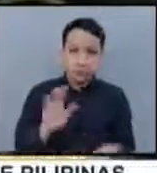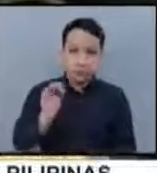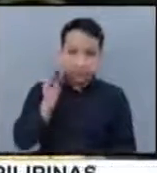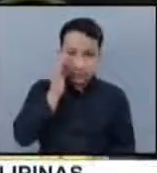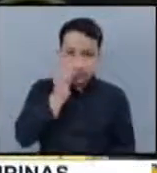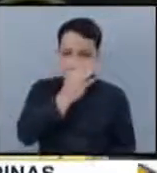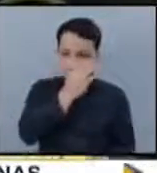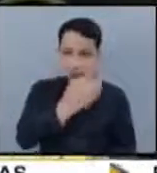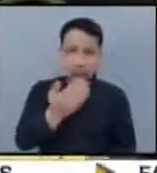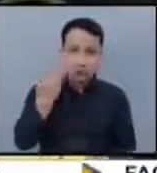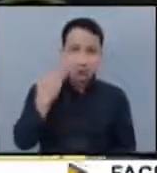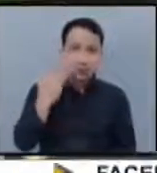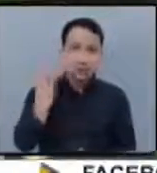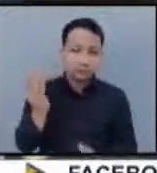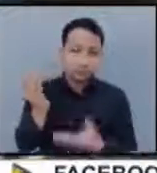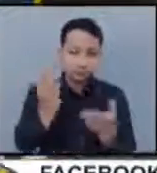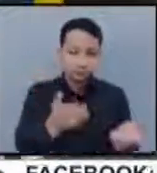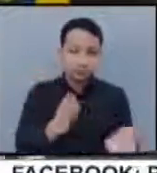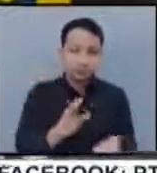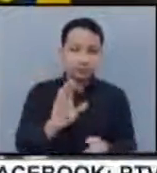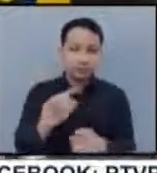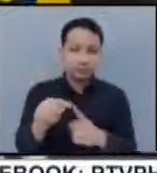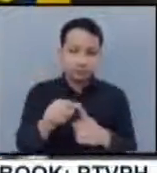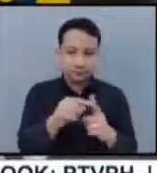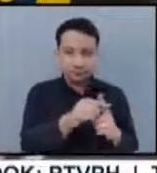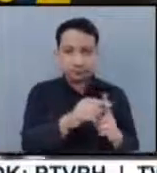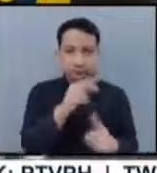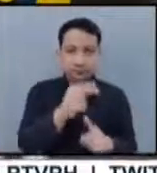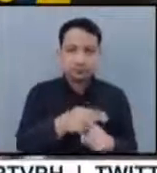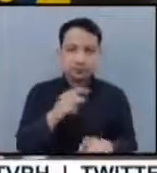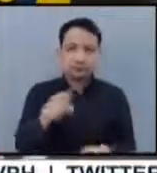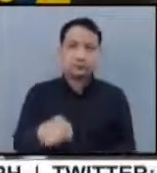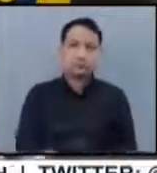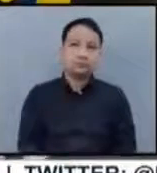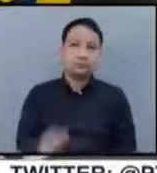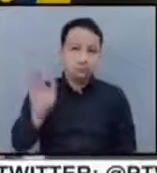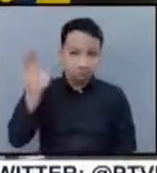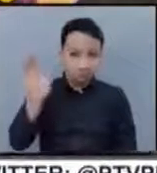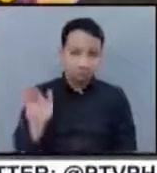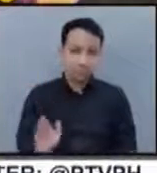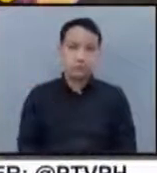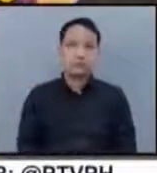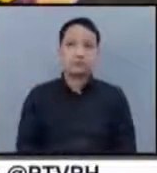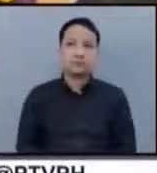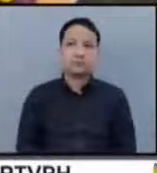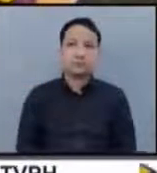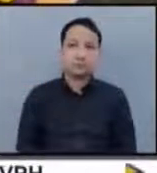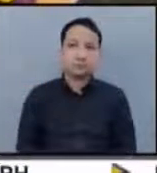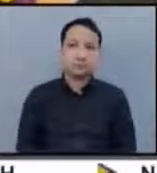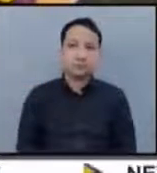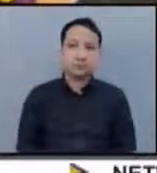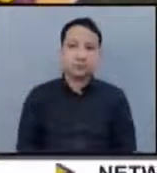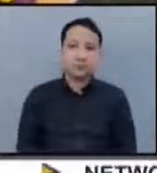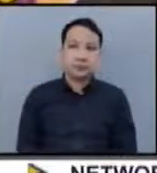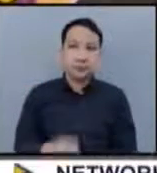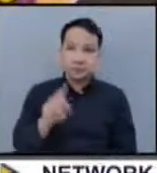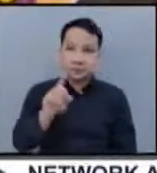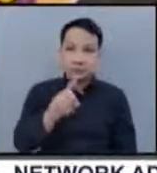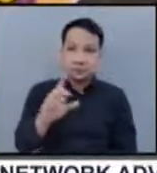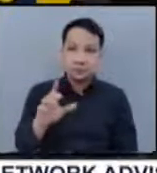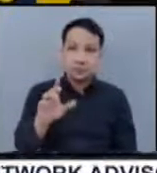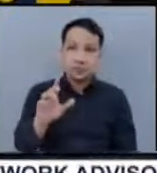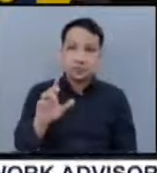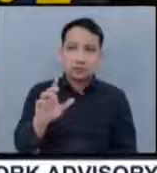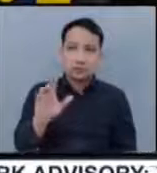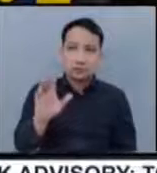karaniwang iniaalay tuwing undas. Ang umento, 100 pesos sa bundle ng radus, 150 pesos sa 1 dosena